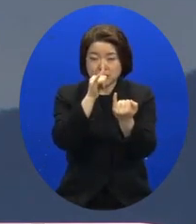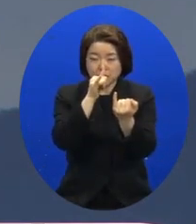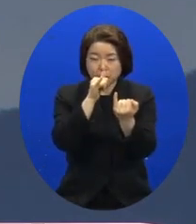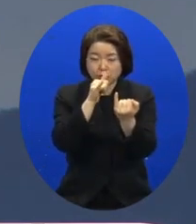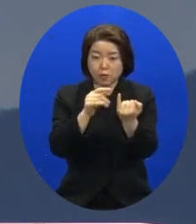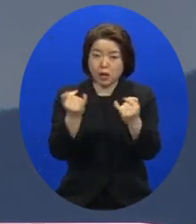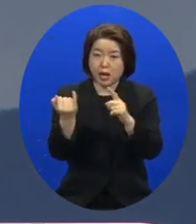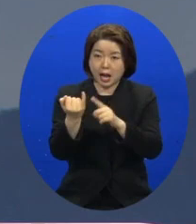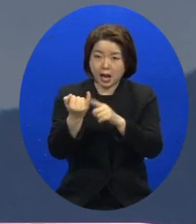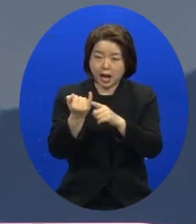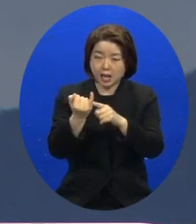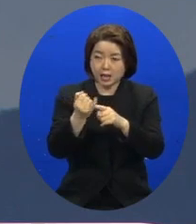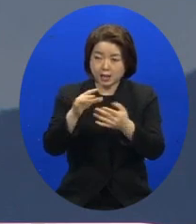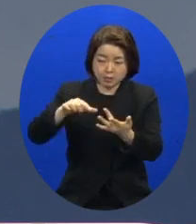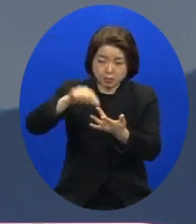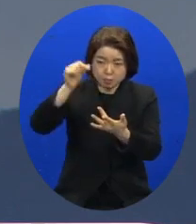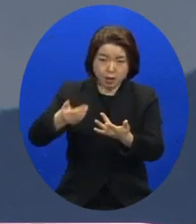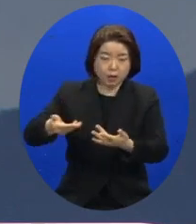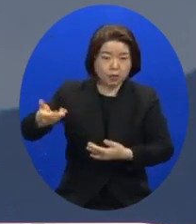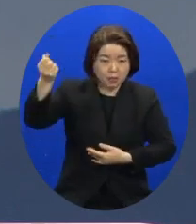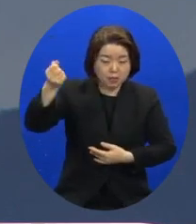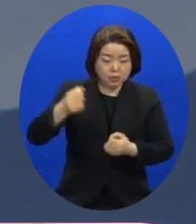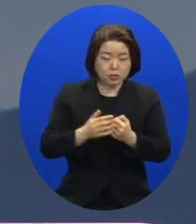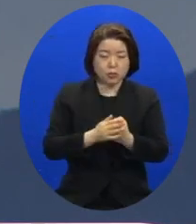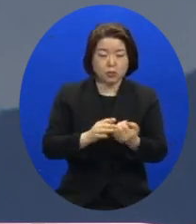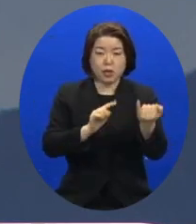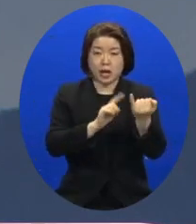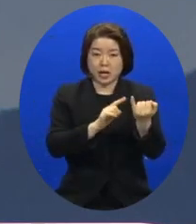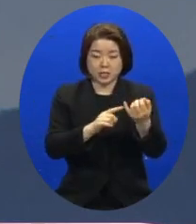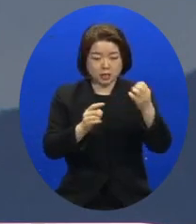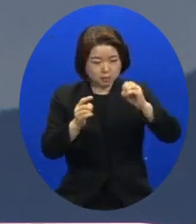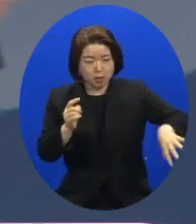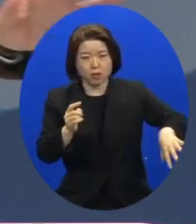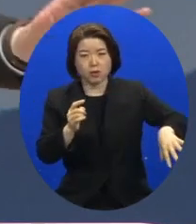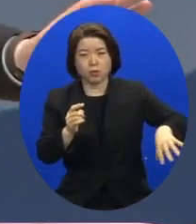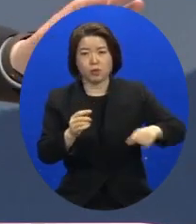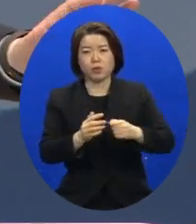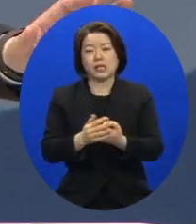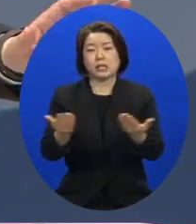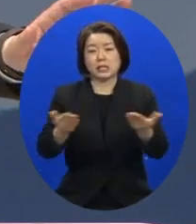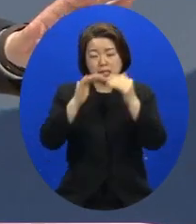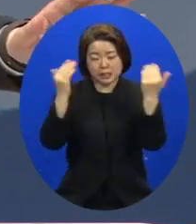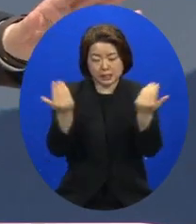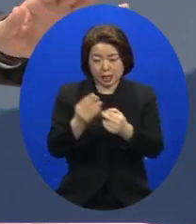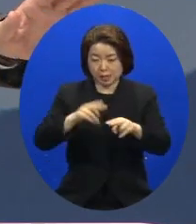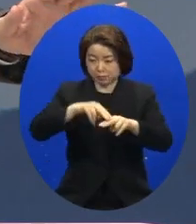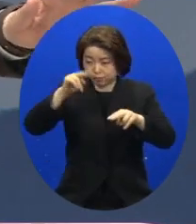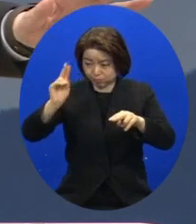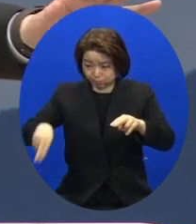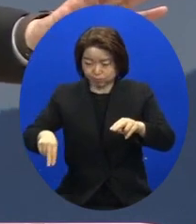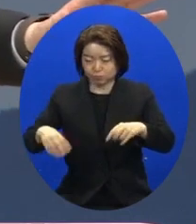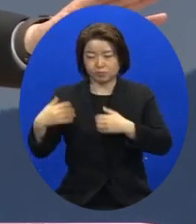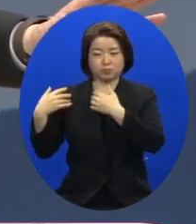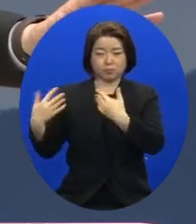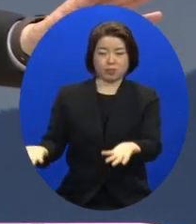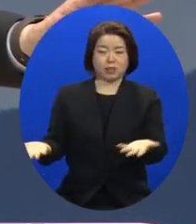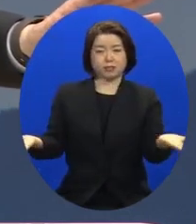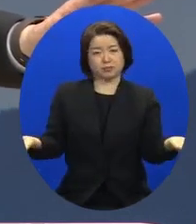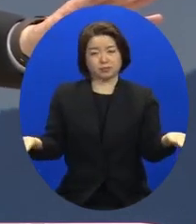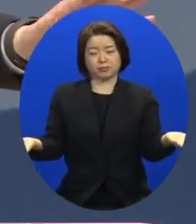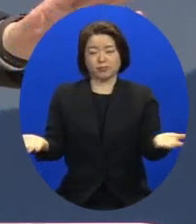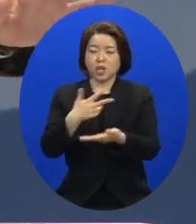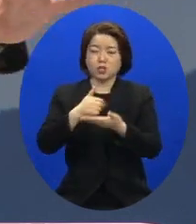여인은 택함을 받고 한 여인은 버림을 받는 겁니다. 일 다 그만두고 이제는 난 주님만 기다릴